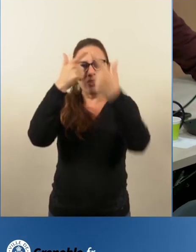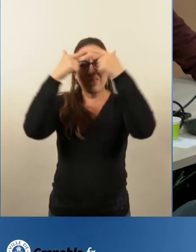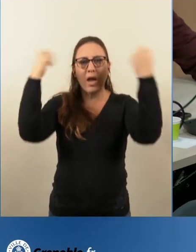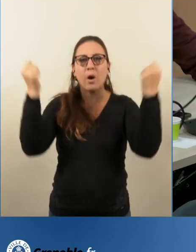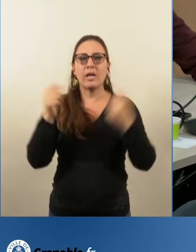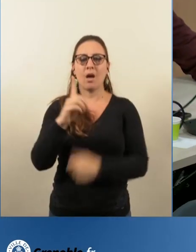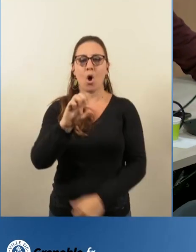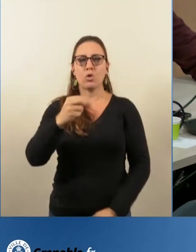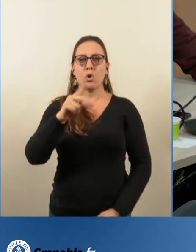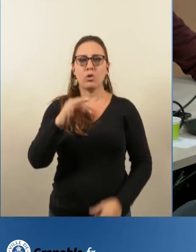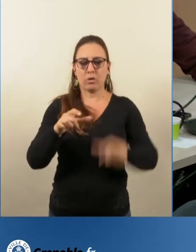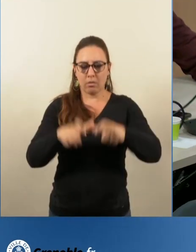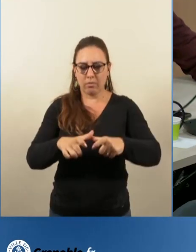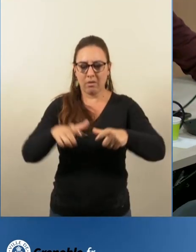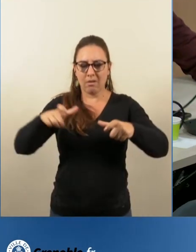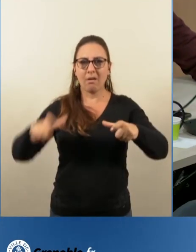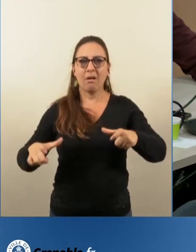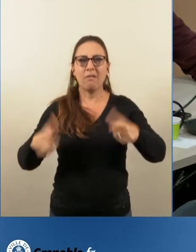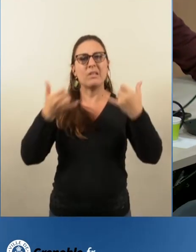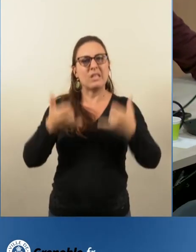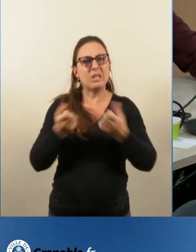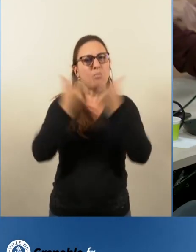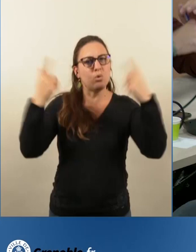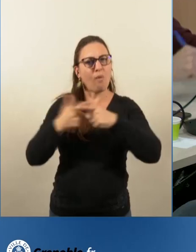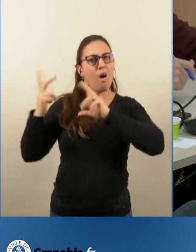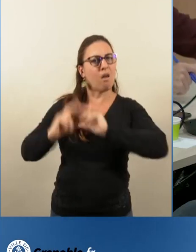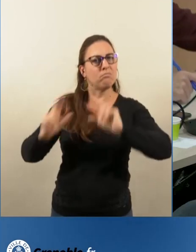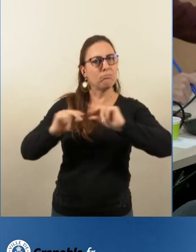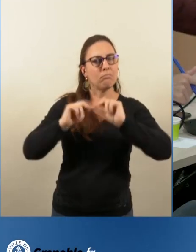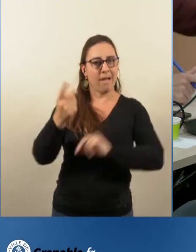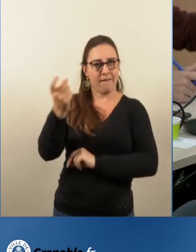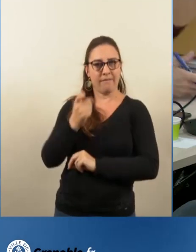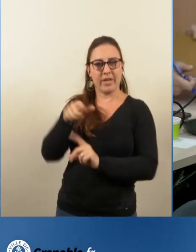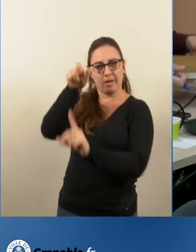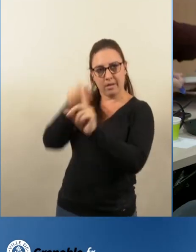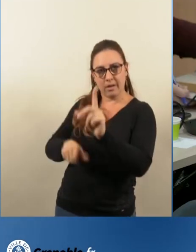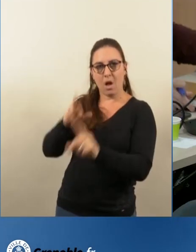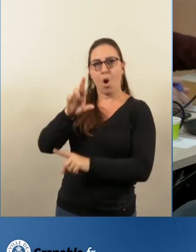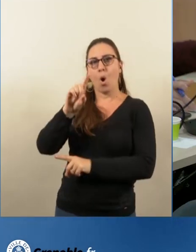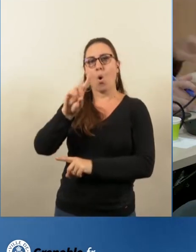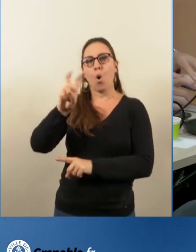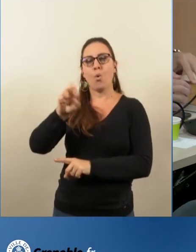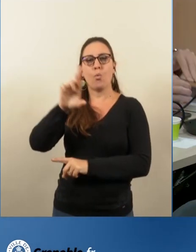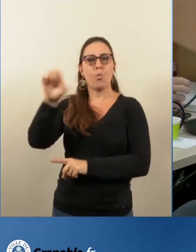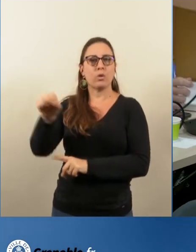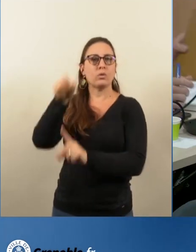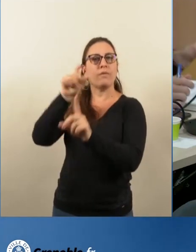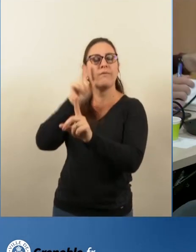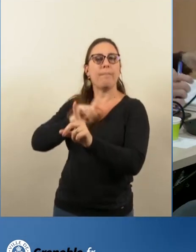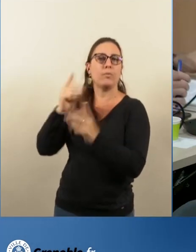a été déjà été évoquée à de multiples reprises dans notre conseil vient de l'économiste Kate rowors 2012